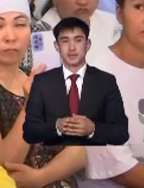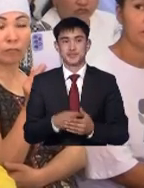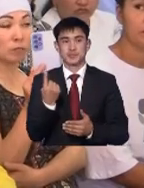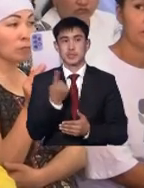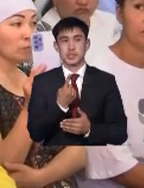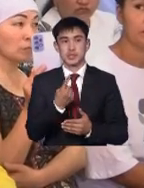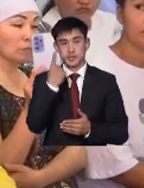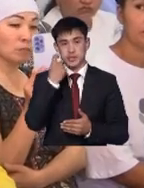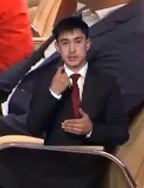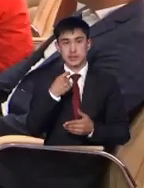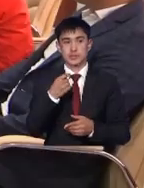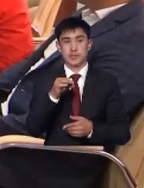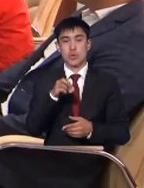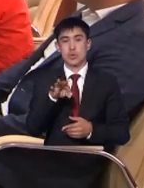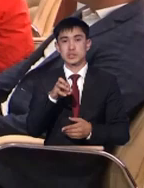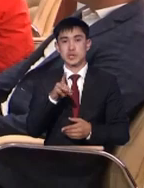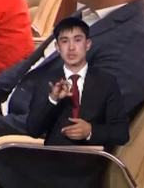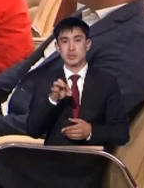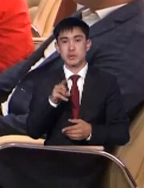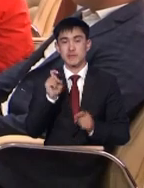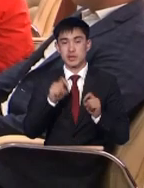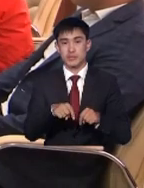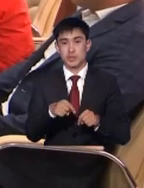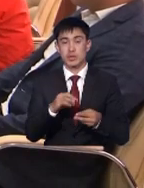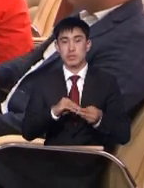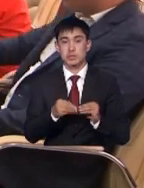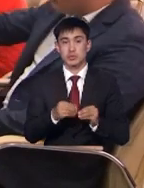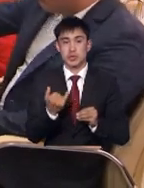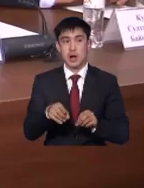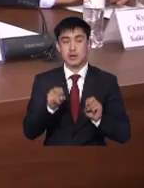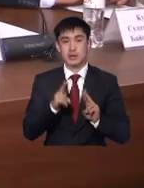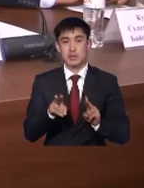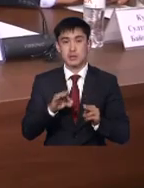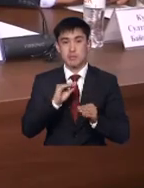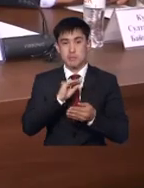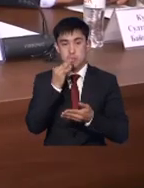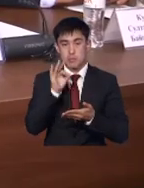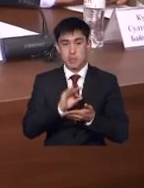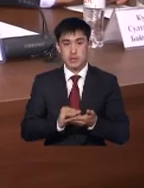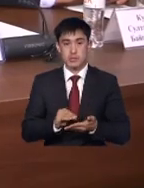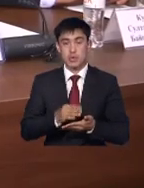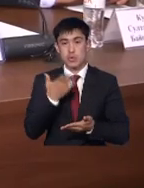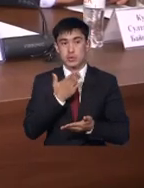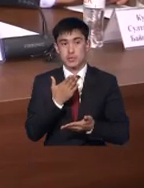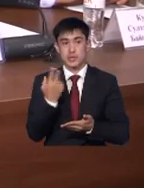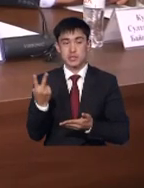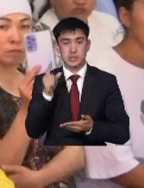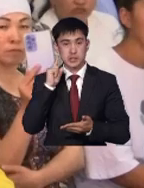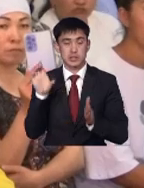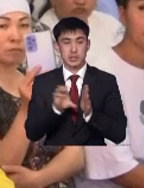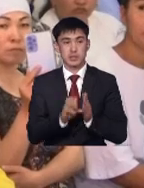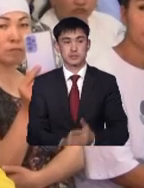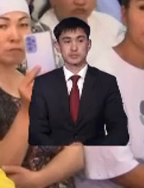кеңеске Талғар ауданынан келген Оразхан Қаспақбаев түсті. Ондағы мәселе туралы арнайы баяндама оқылды. Екі жақ тарап тыңдалды. Бұл